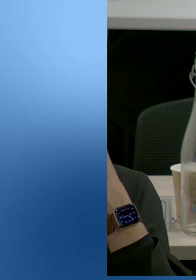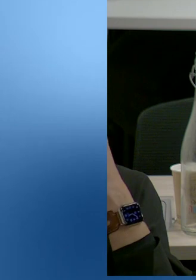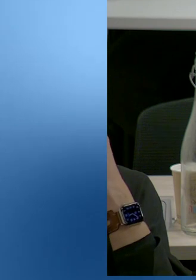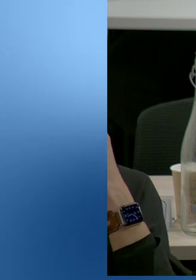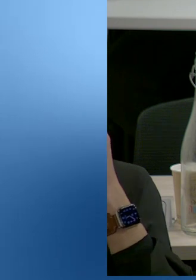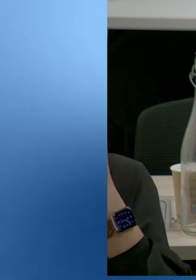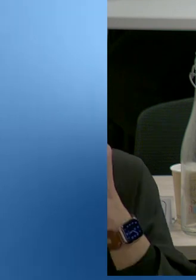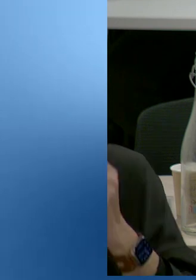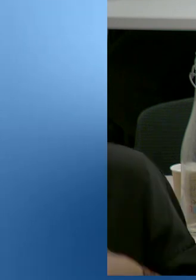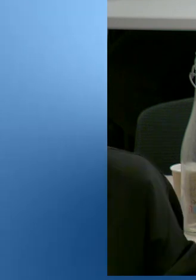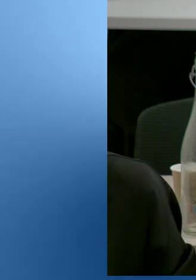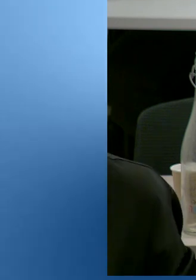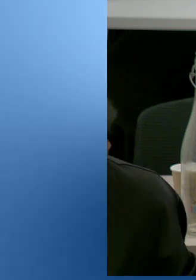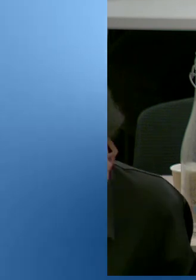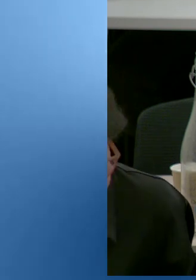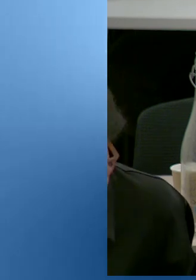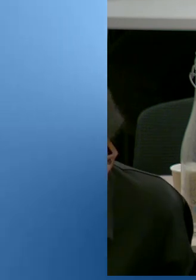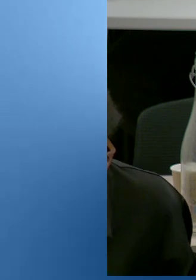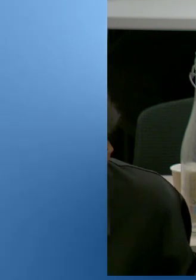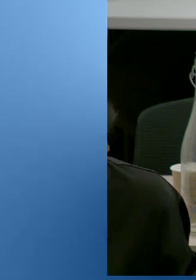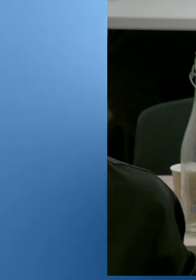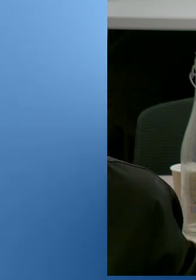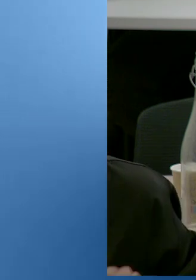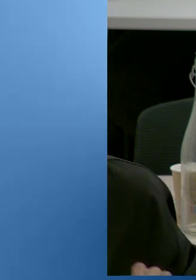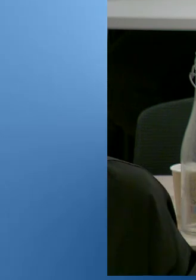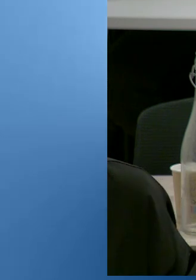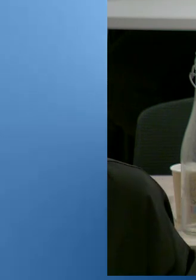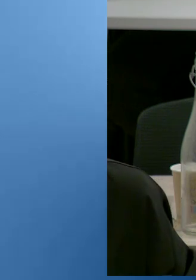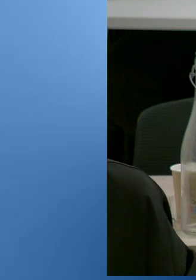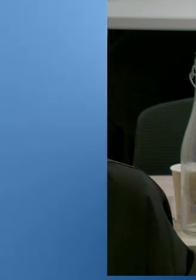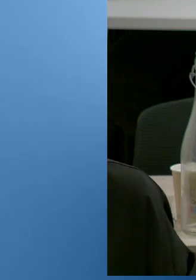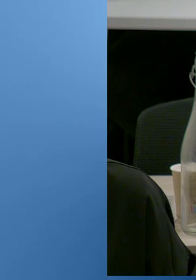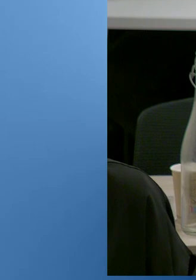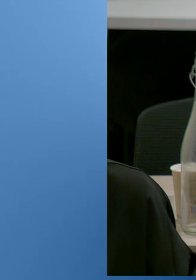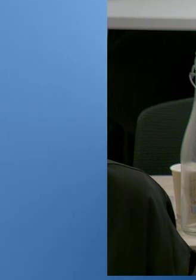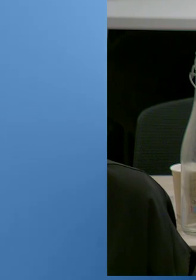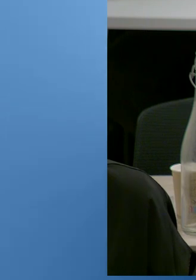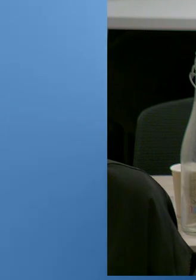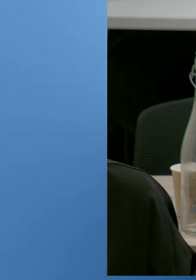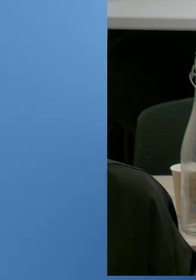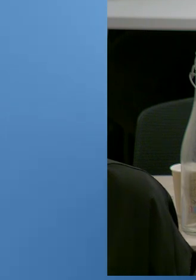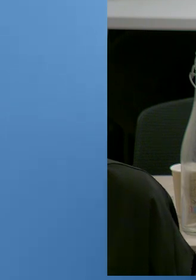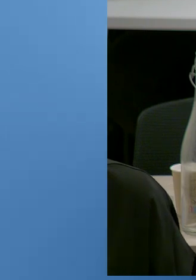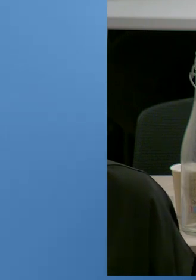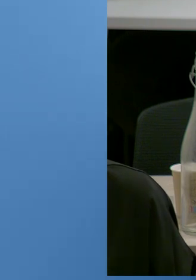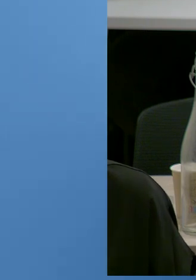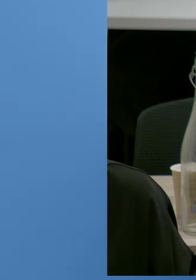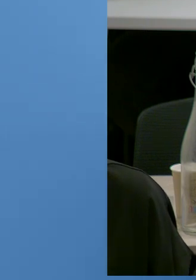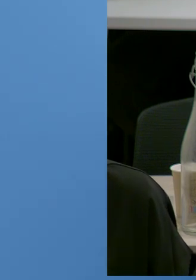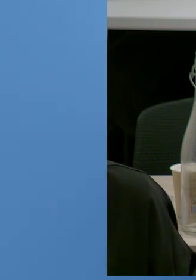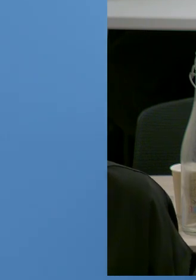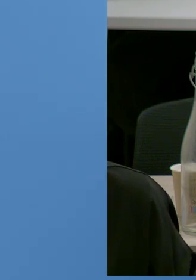jamais oublier se sont cruellement rappelés à nous très récemment avec le lâche attentat qui a coûté la vie au professeur Dominique